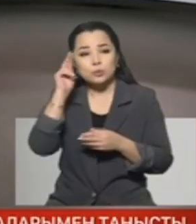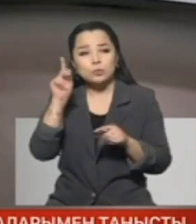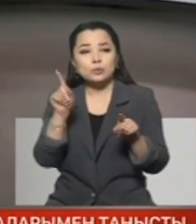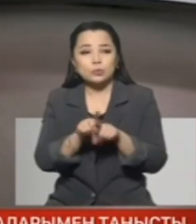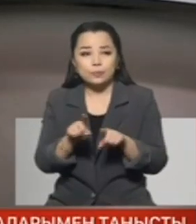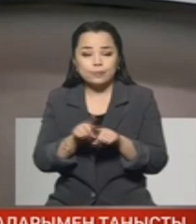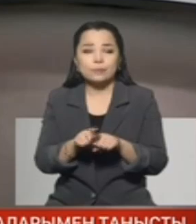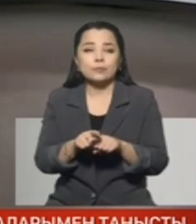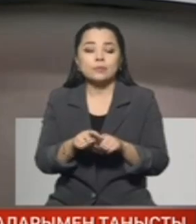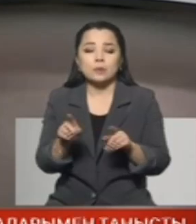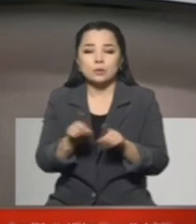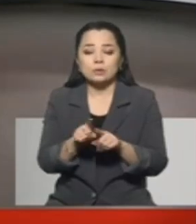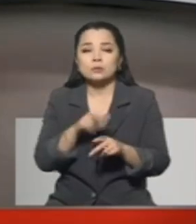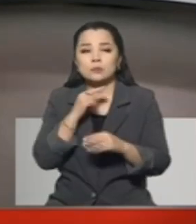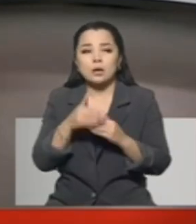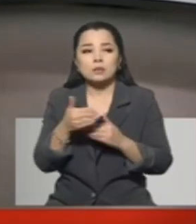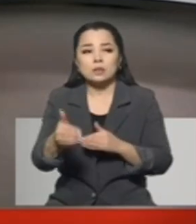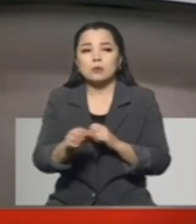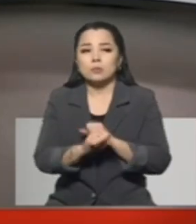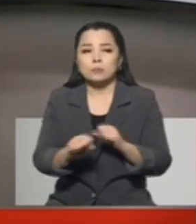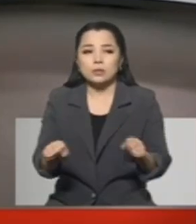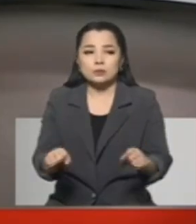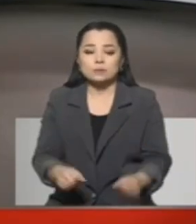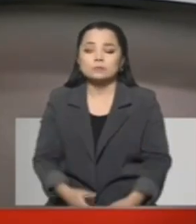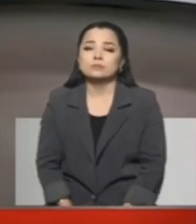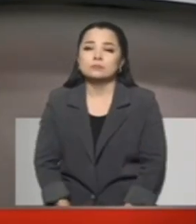үйренгенше біз оны жалғыз тастамау керекпіз.